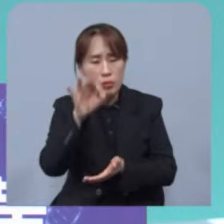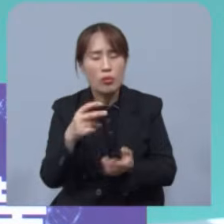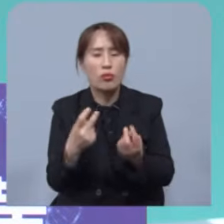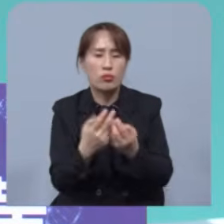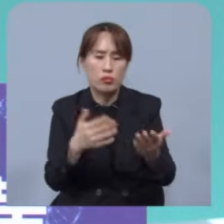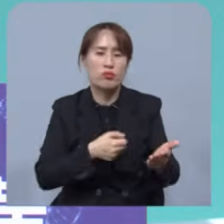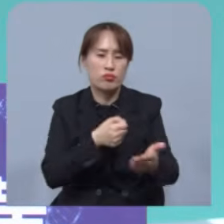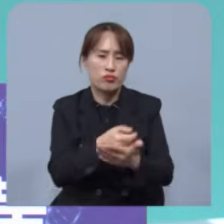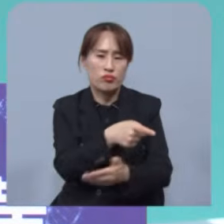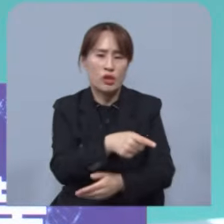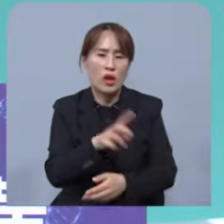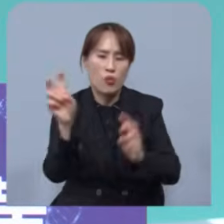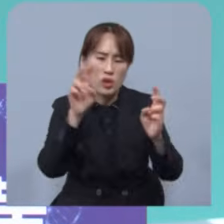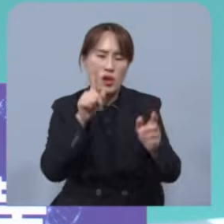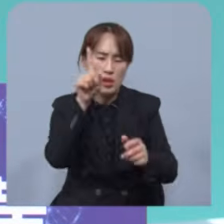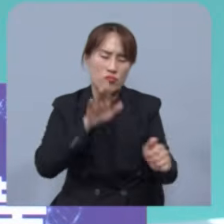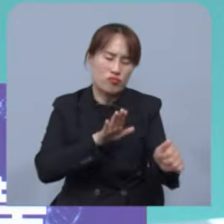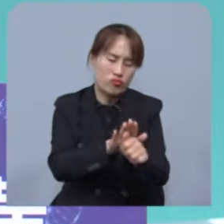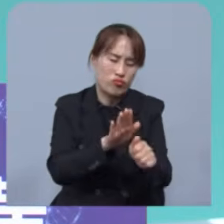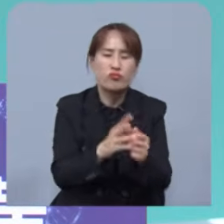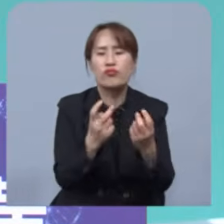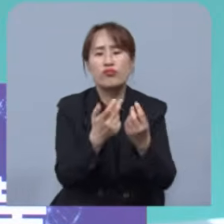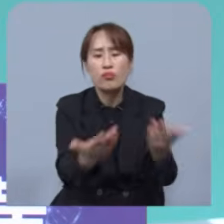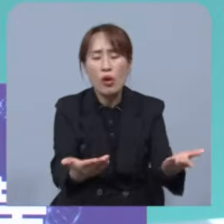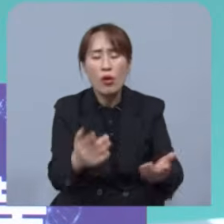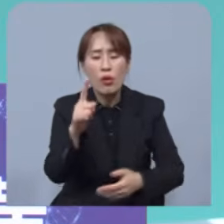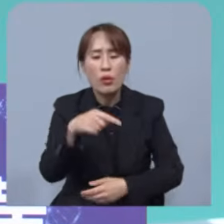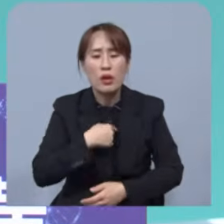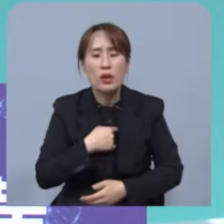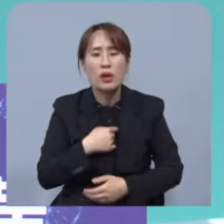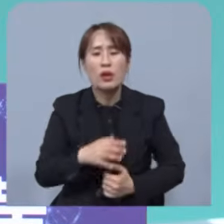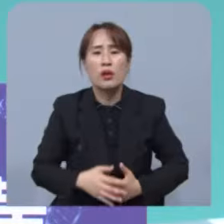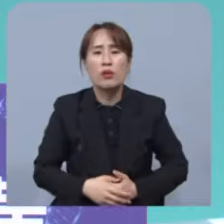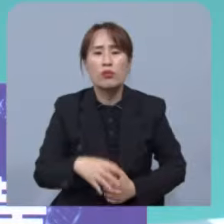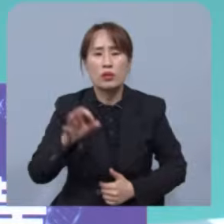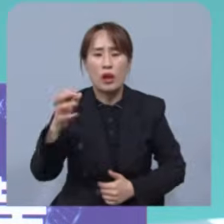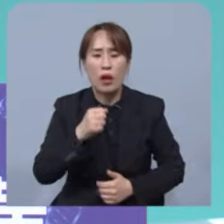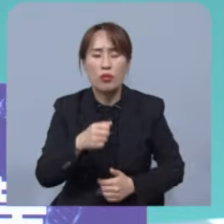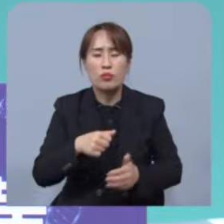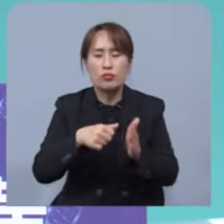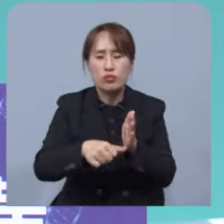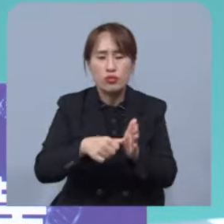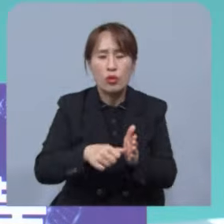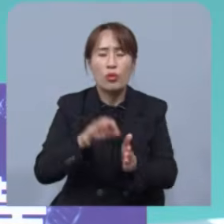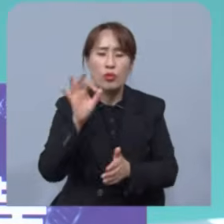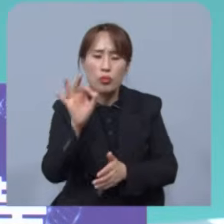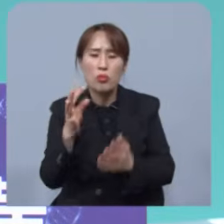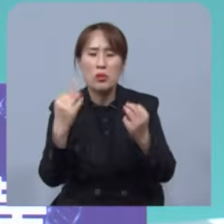여지가 없는 일이었던 거예요. 왜냐하면 우리가 가진 자원이 얼마 없는데 뭐 예를 들면 자본도 얼마 안 되고 무슨